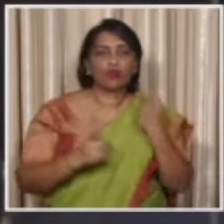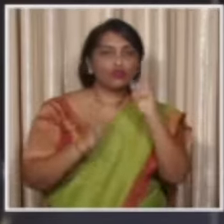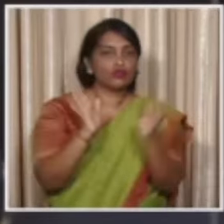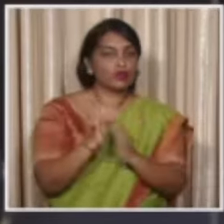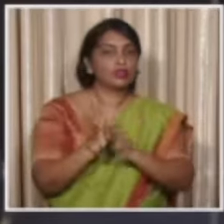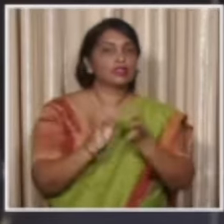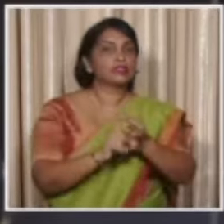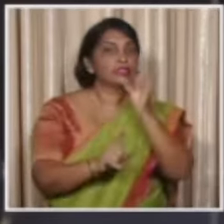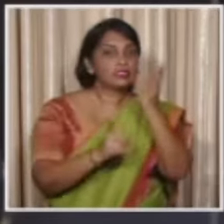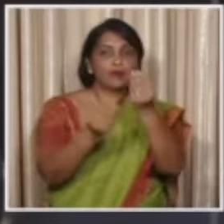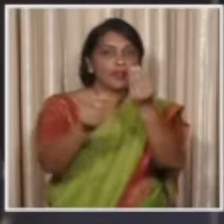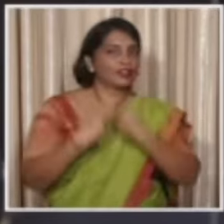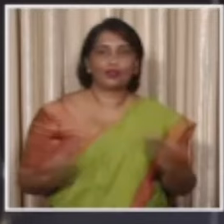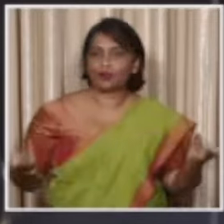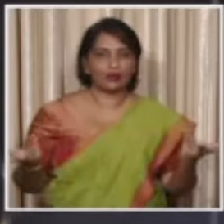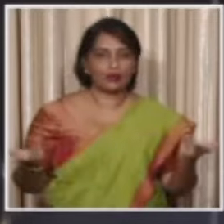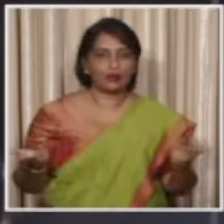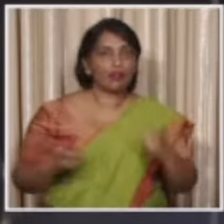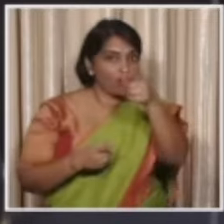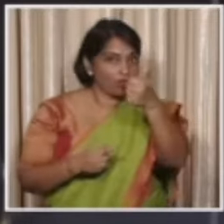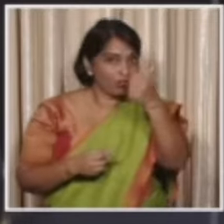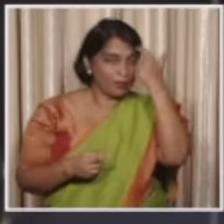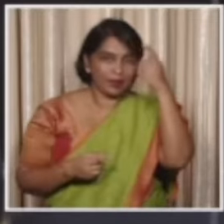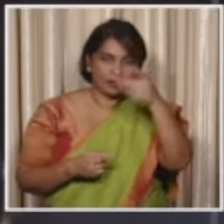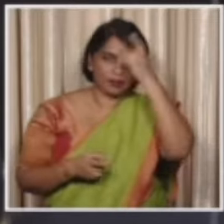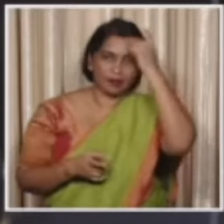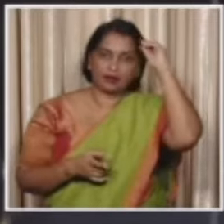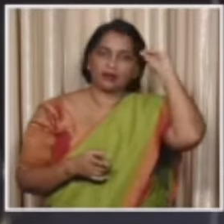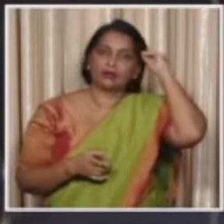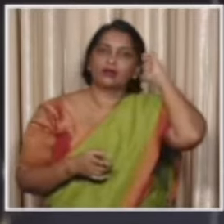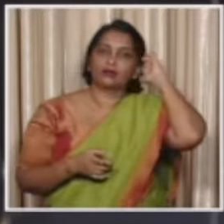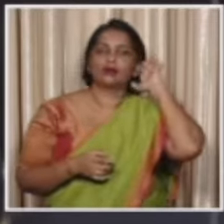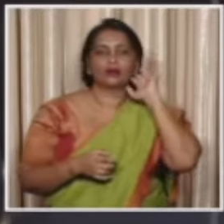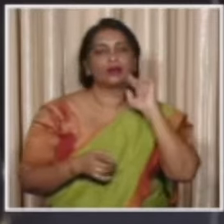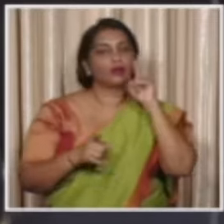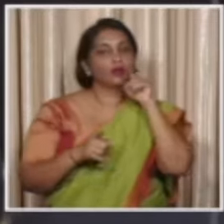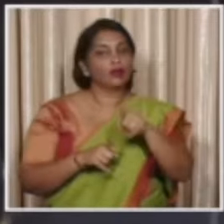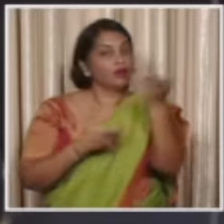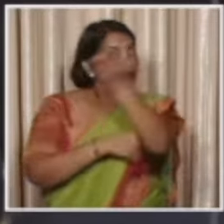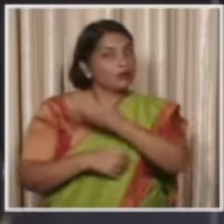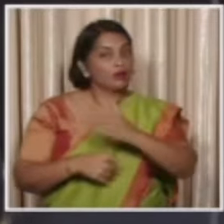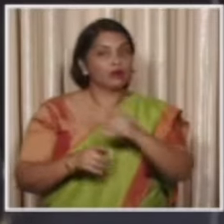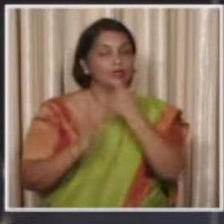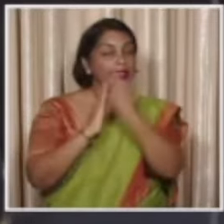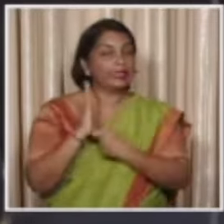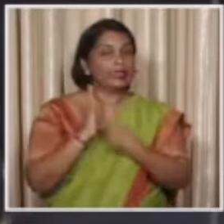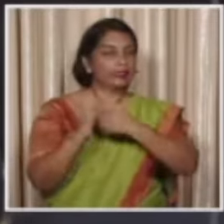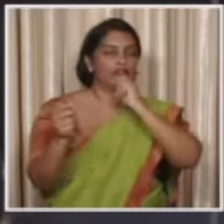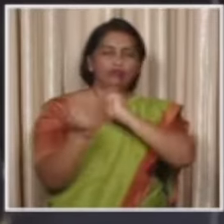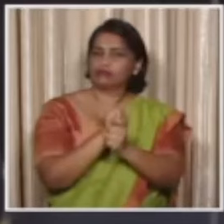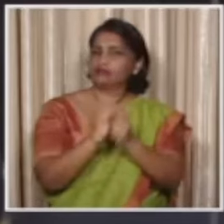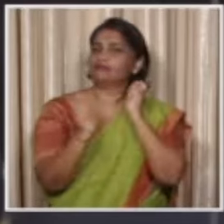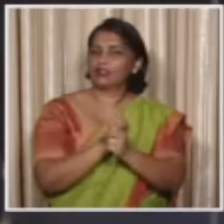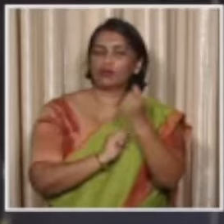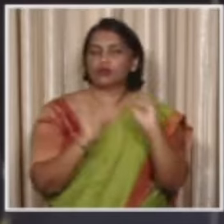කමිටුවේ සභාපතිකමවත් අපිට දුන්නේ නැහැ. ඔබතුමාට හොඳට මතකයි. අපිට දුන්නේ නැහැ. ඕගොල්ලෝ ස්ටෑන්ඩිං ෝඩස් වෙනස් කරලා